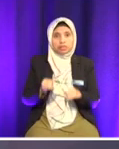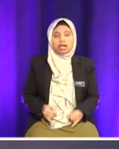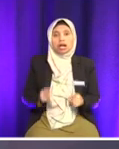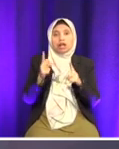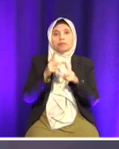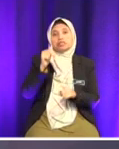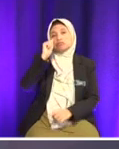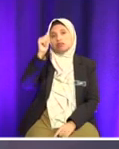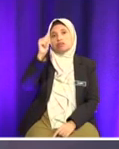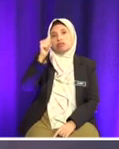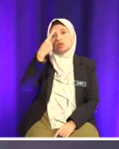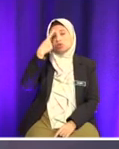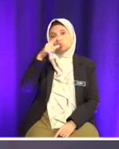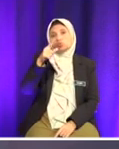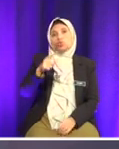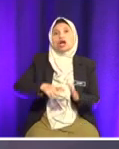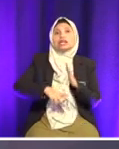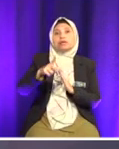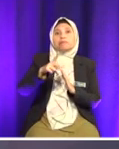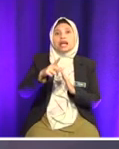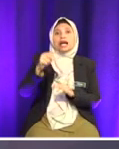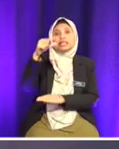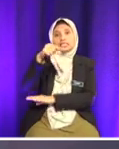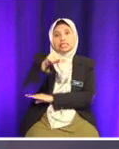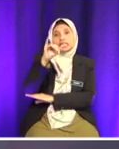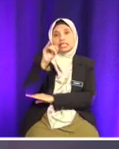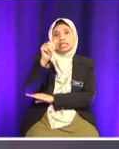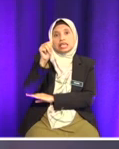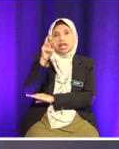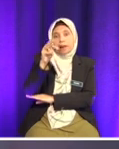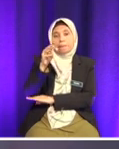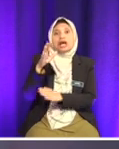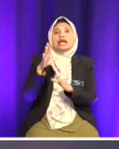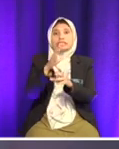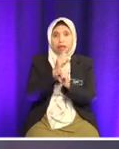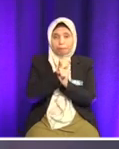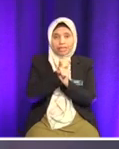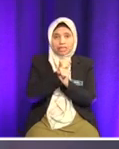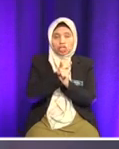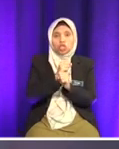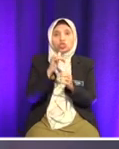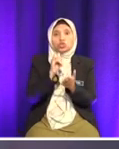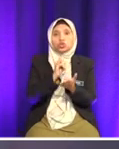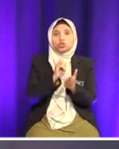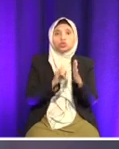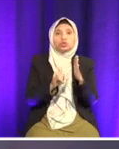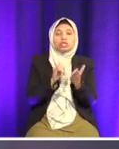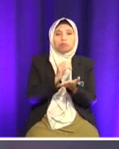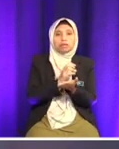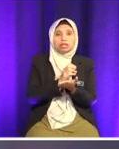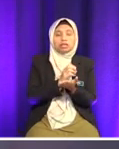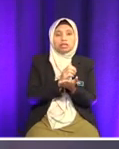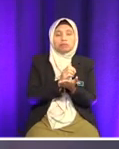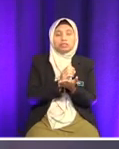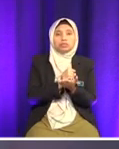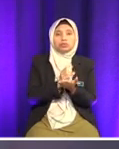terakhirnya untuk kelebihan qiyamullah ini ialah beroleh balasan surga di akhirat kelak itulah